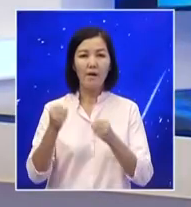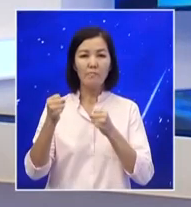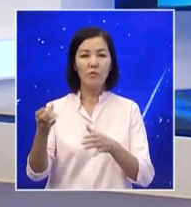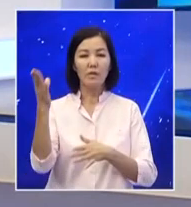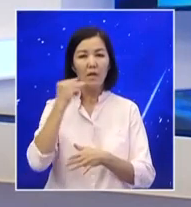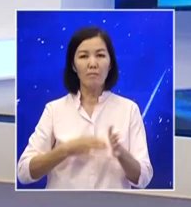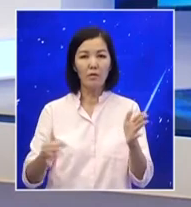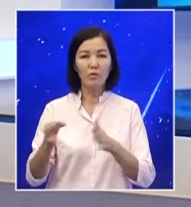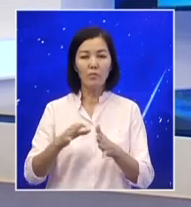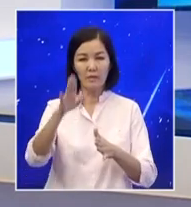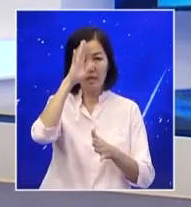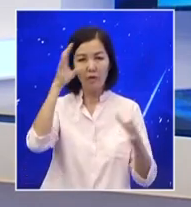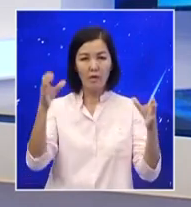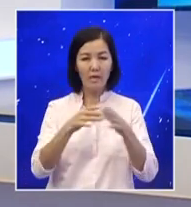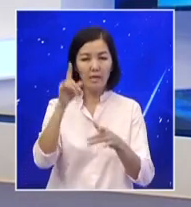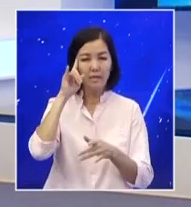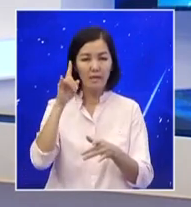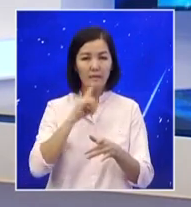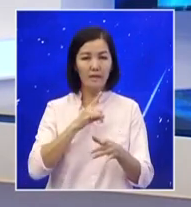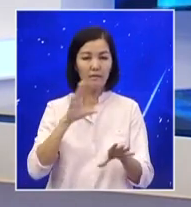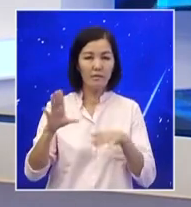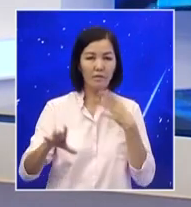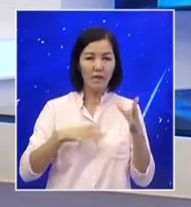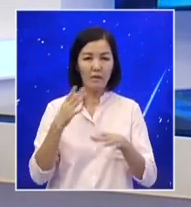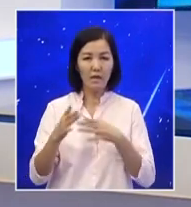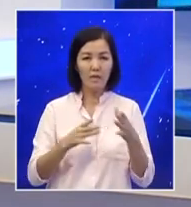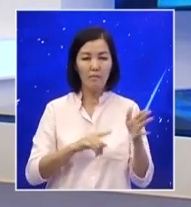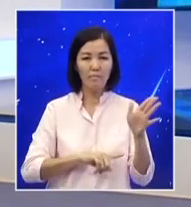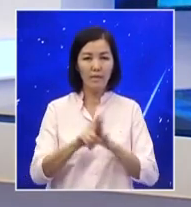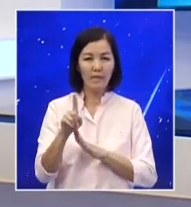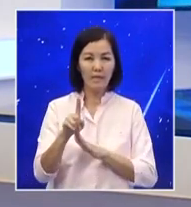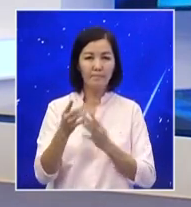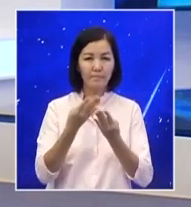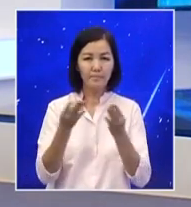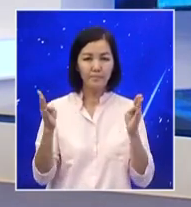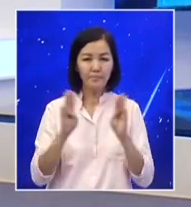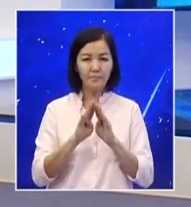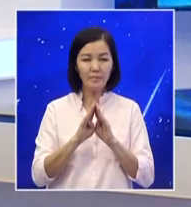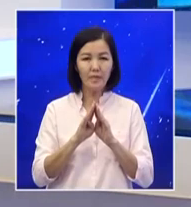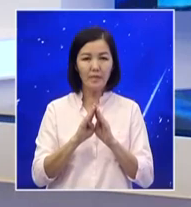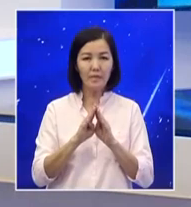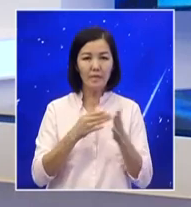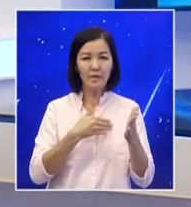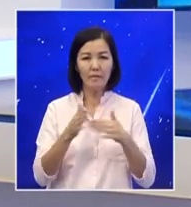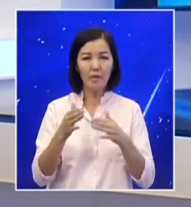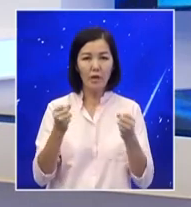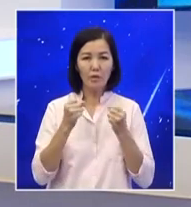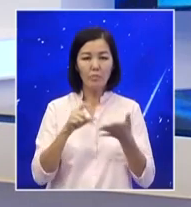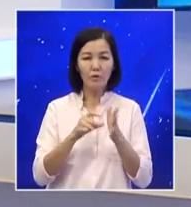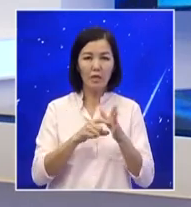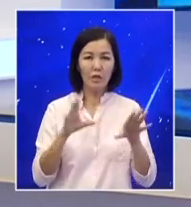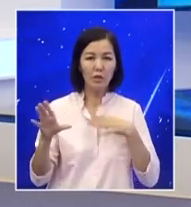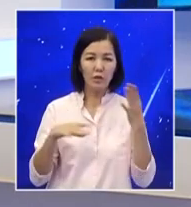Бокстан Алматы облысының ерлер құрамасы Қазақстан біріншілігіне дайындалып жатыр. Карантин шараларының жұмсаруына орай спорт залда жаттығуға